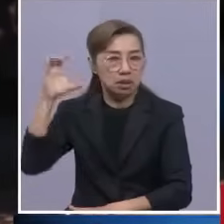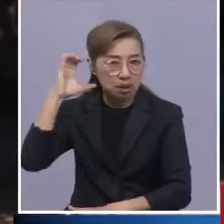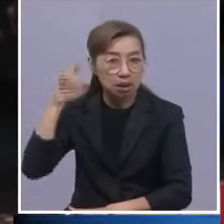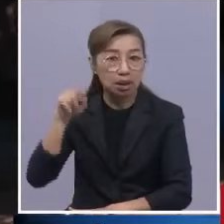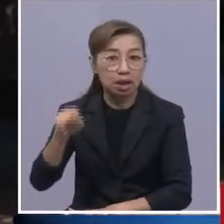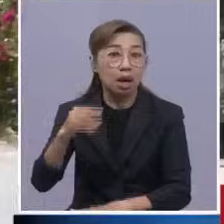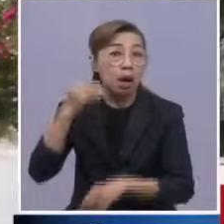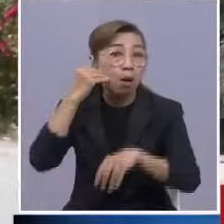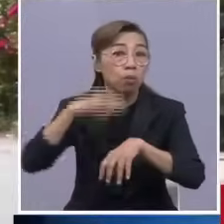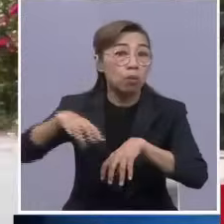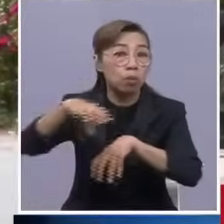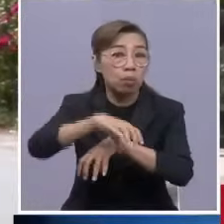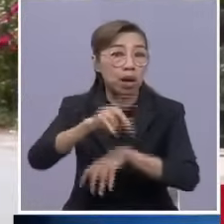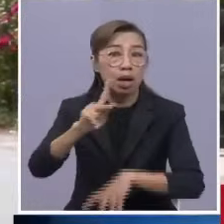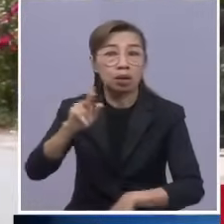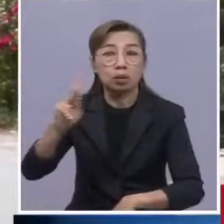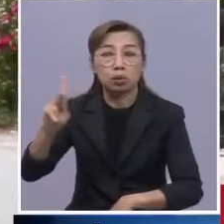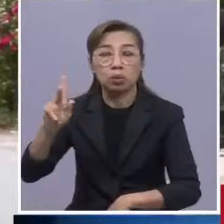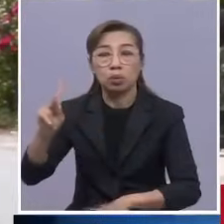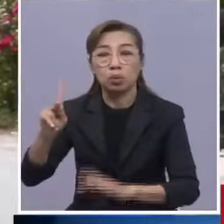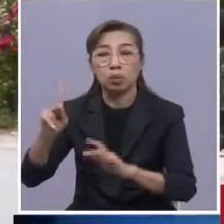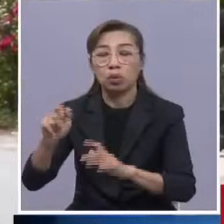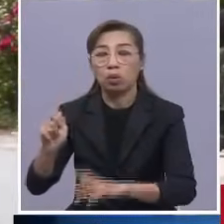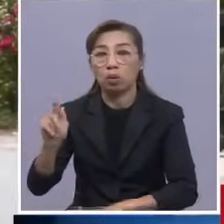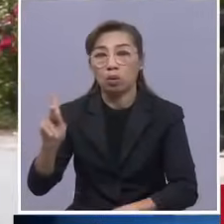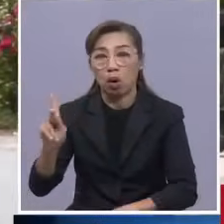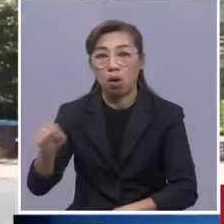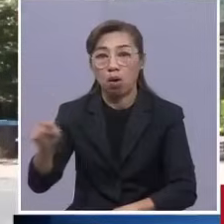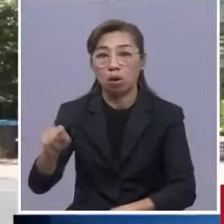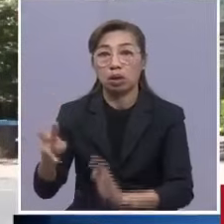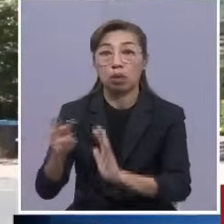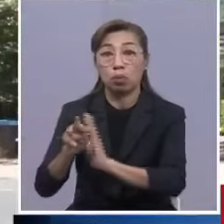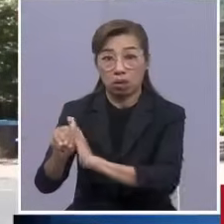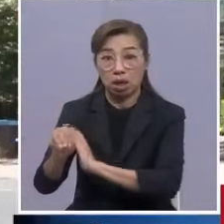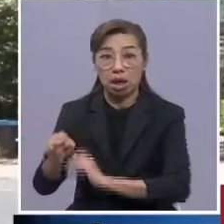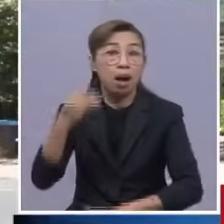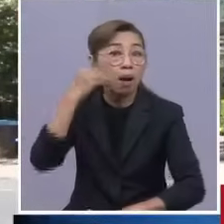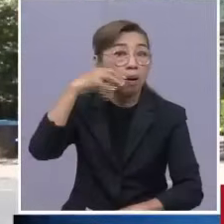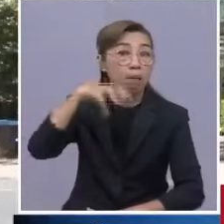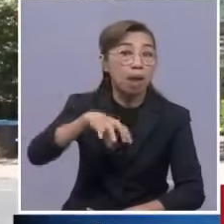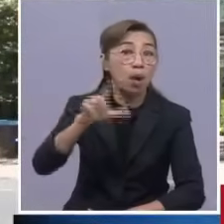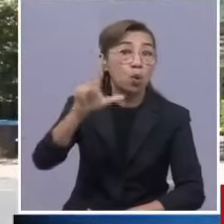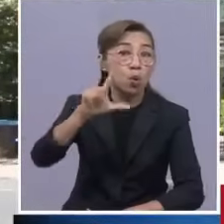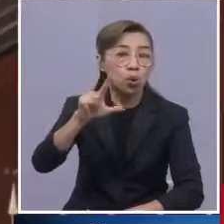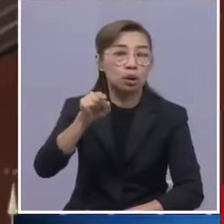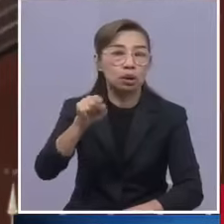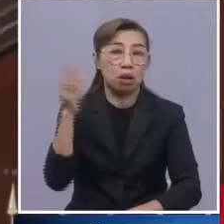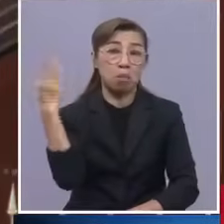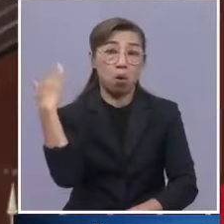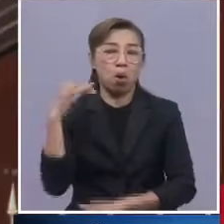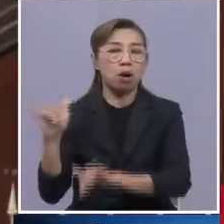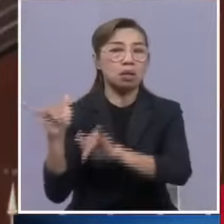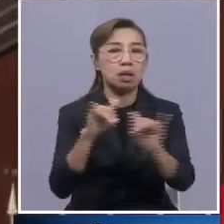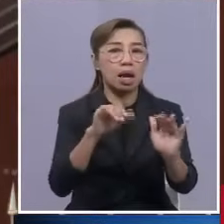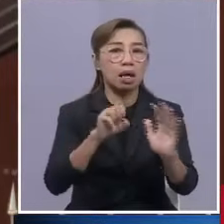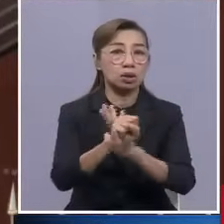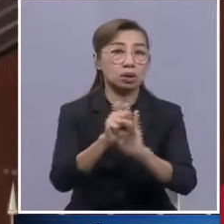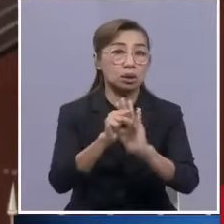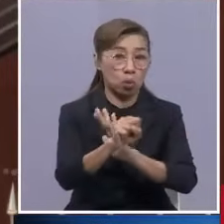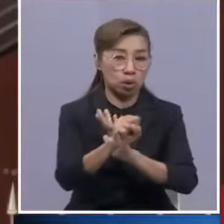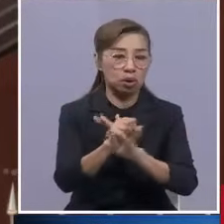ภอดงหลวงจังหวัดมุกดาหารนะครับซึ่งวันนี้ลุงพลก็กลับมาอยู่ที่บ้านครับหลังจากที่ย้ายไปอยู่สกลนครครับเพราะว่าวันพ